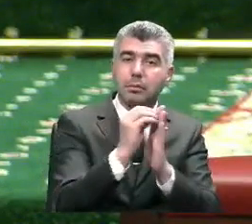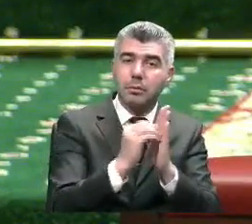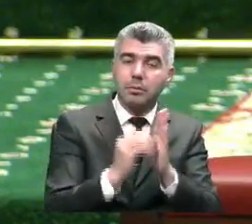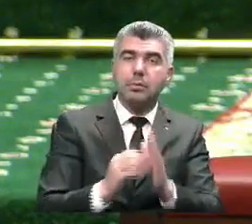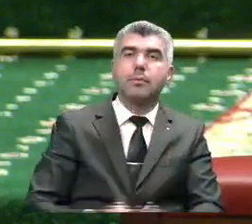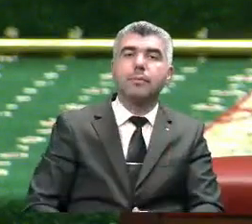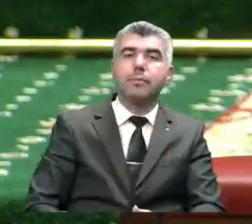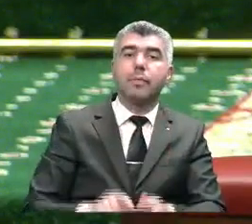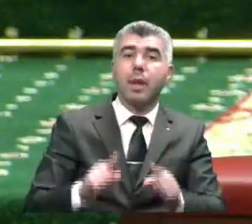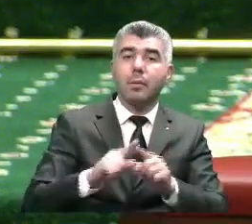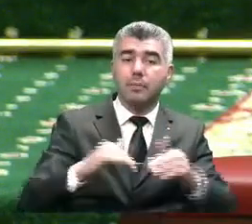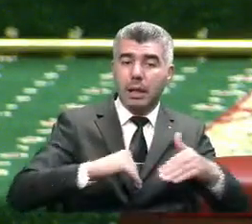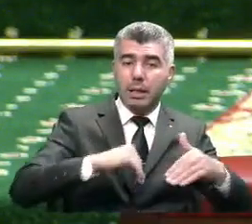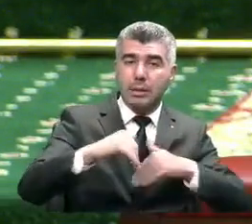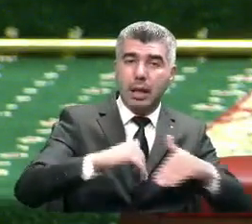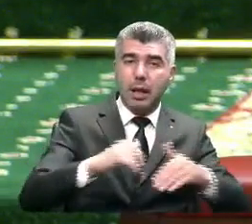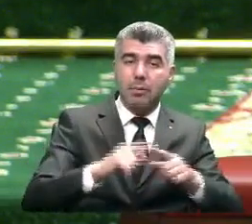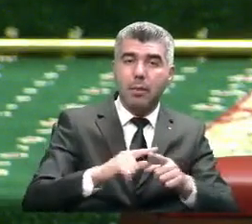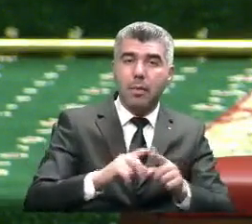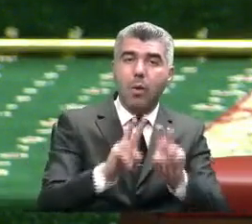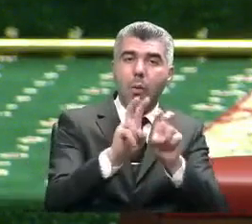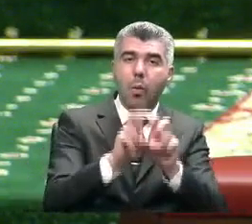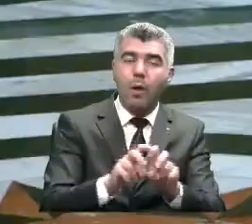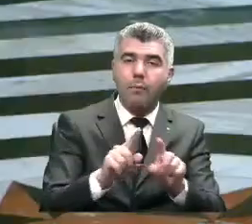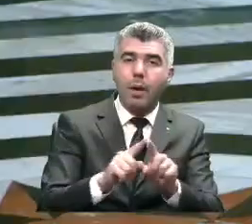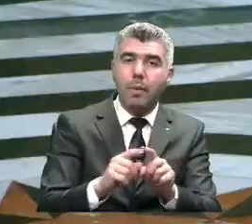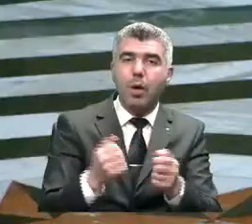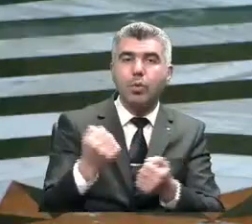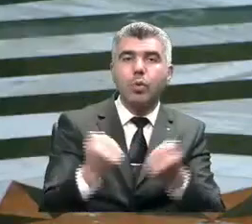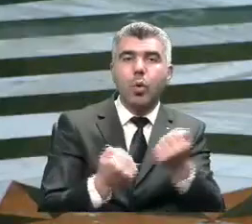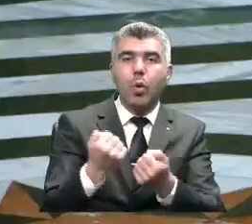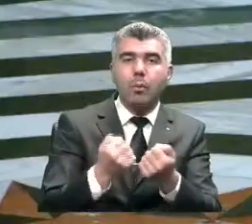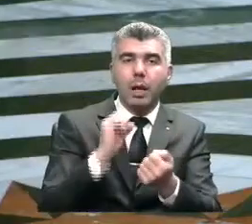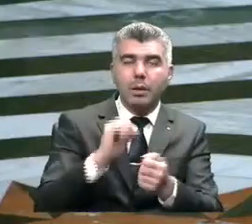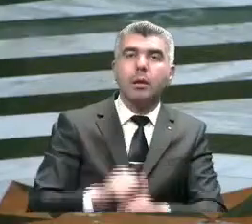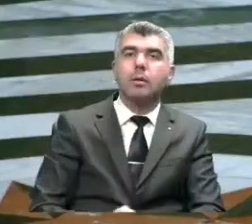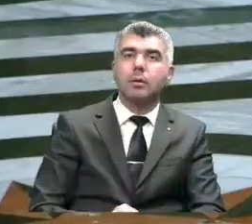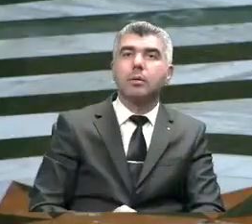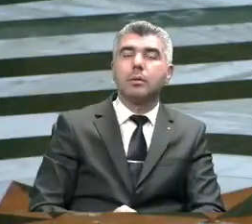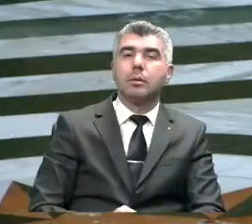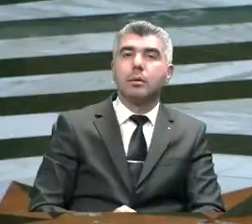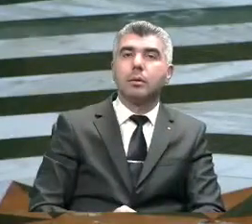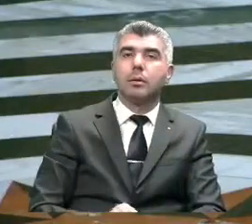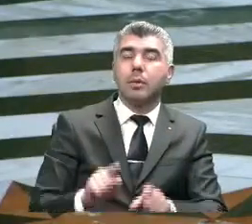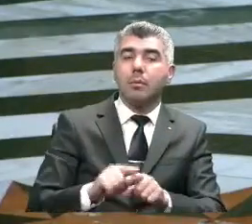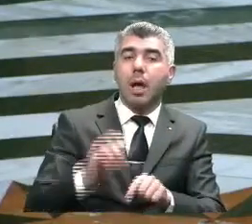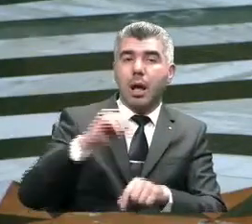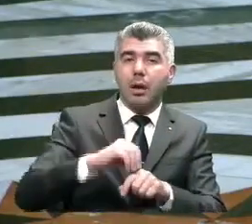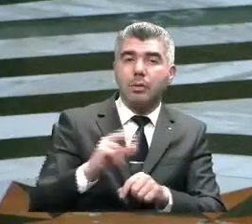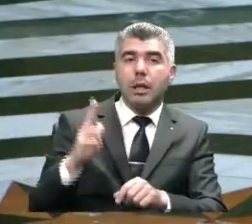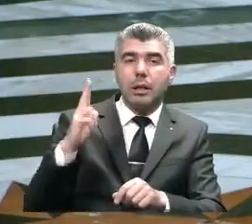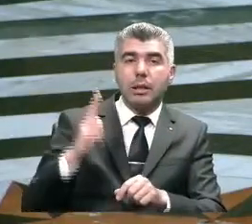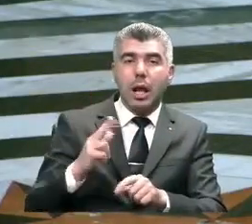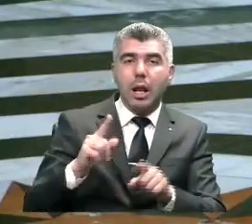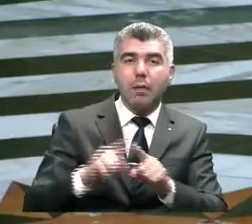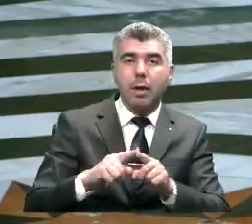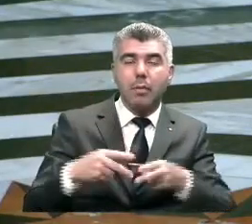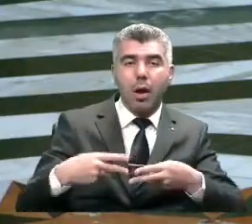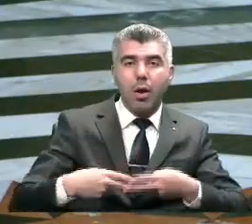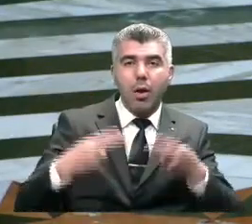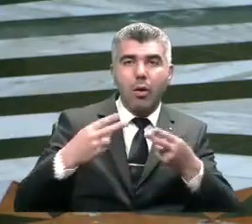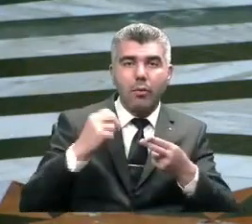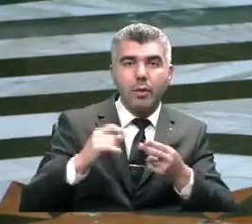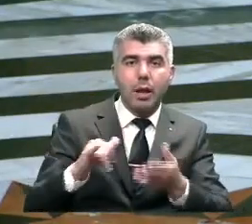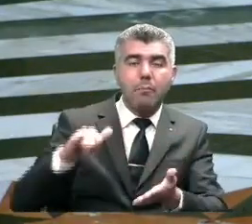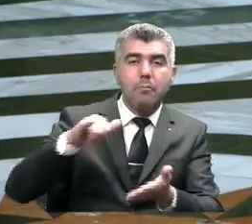أيضا ممرات خاصة للتوقف السريع للسيارات بالمطارات الرئيسية للمملكة، كما أنه أطلق نظام معلوماتي لخدمة الشباك الوحيد